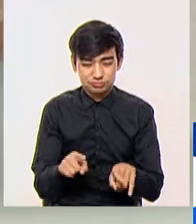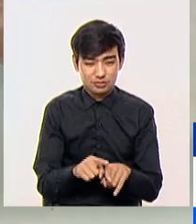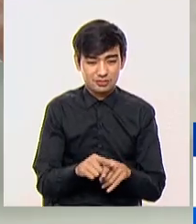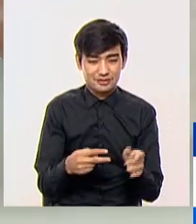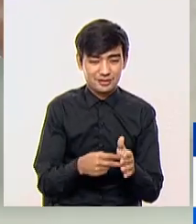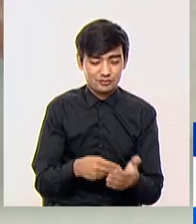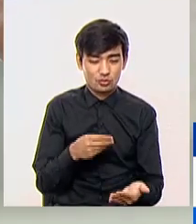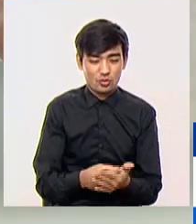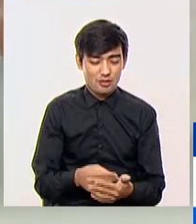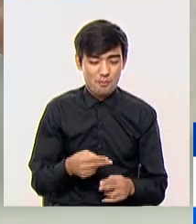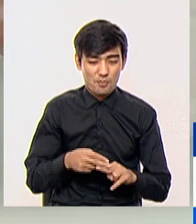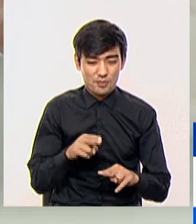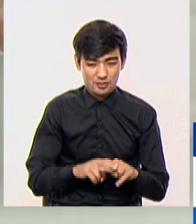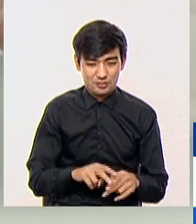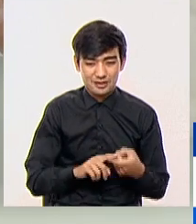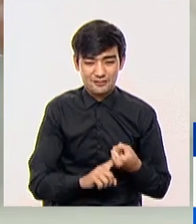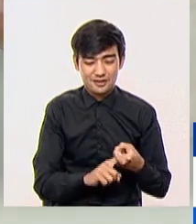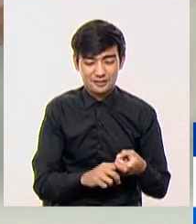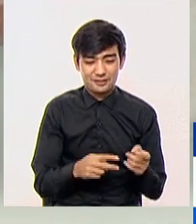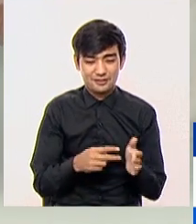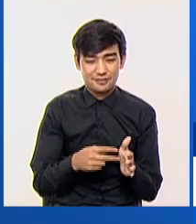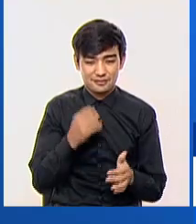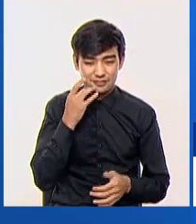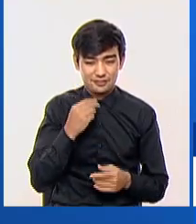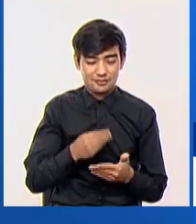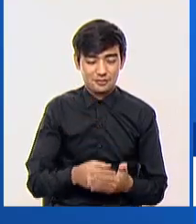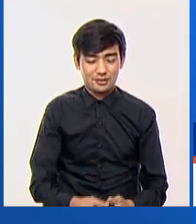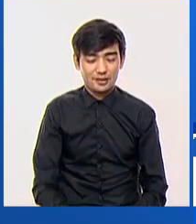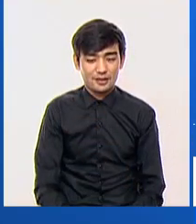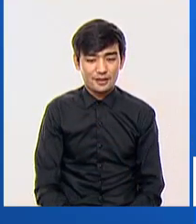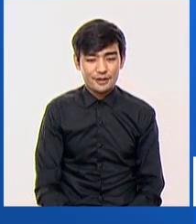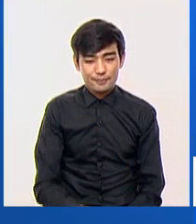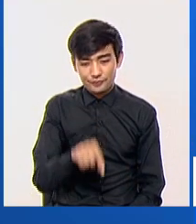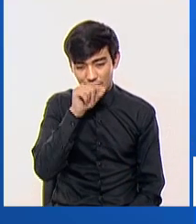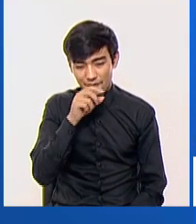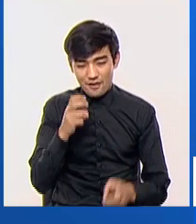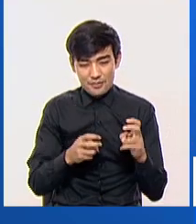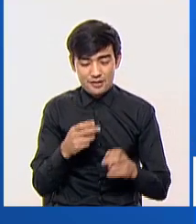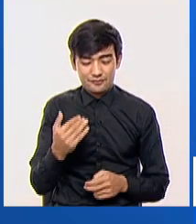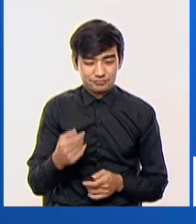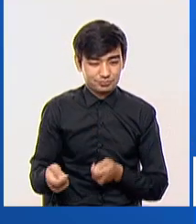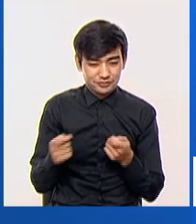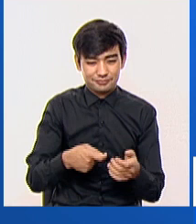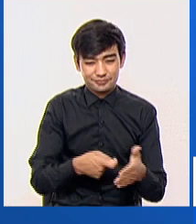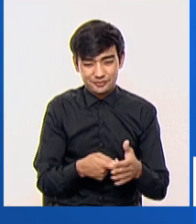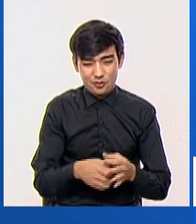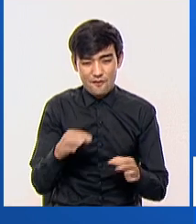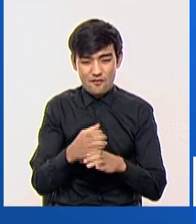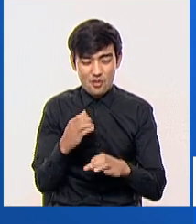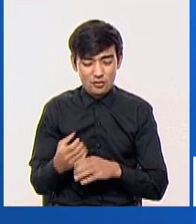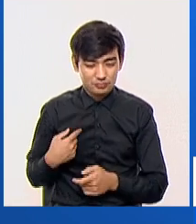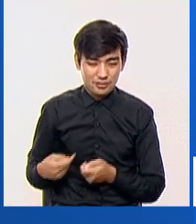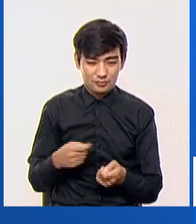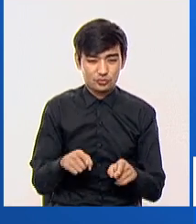құнының қымбаттағанына да әсер етіп жатыр дейді. Құс фабрикалары үшін жемшөпті тасымалдауға арналған вагондар жетіспейді. Бұл